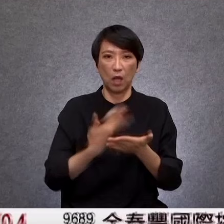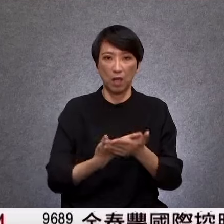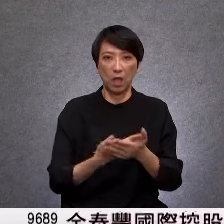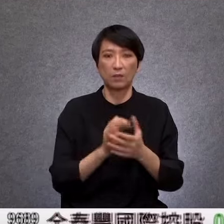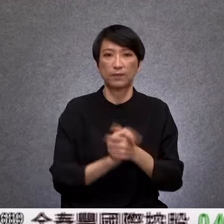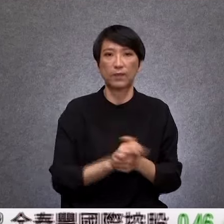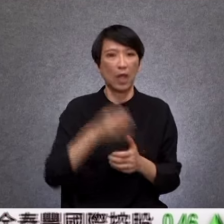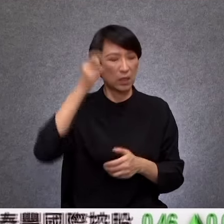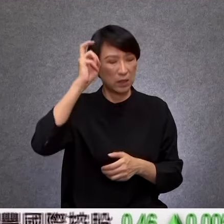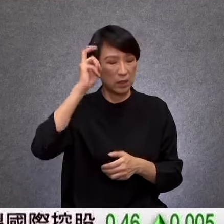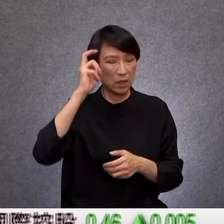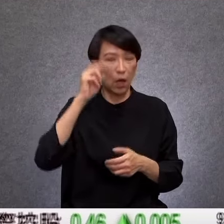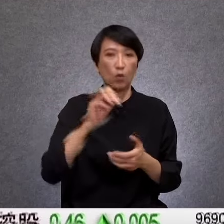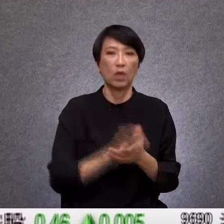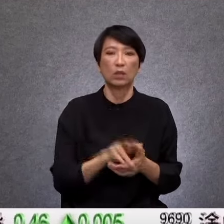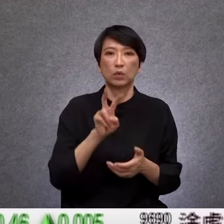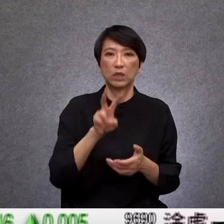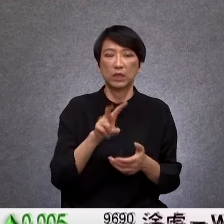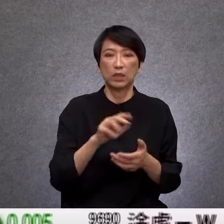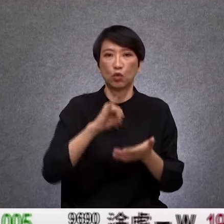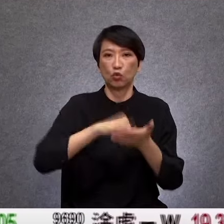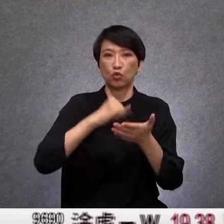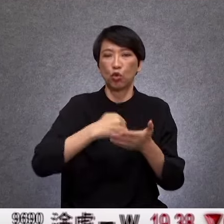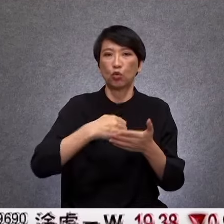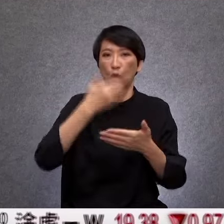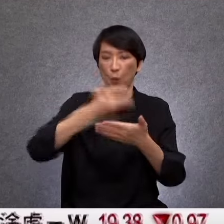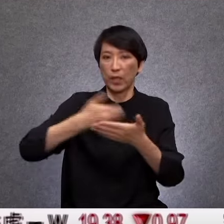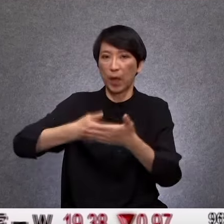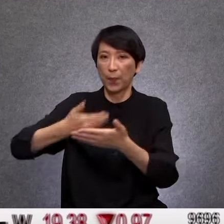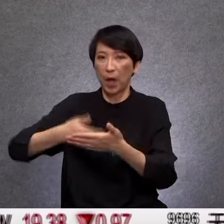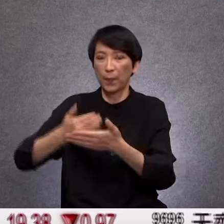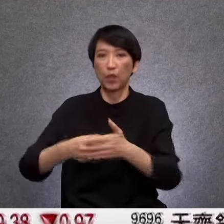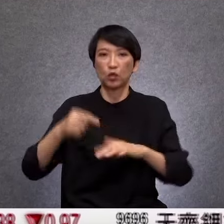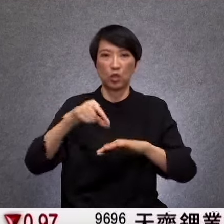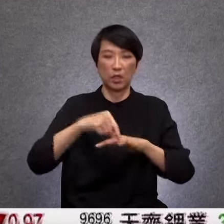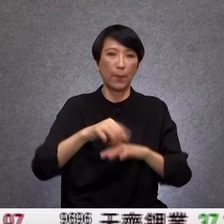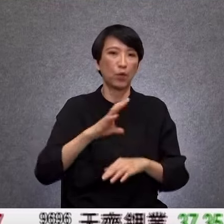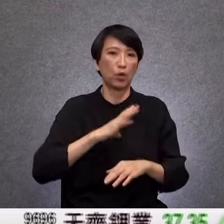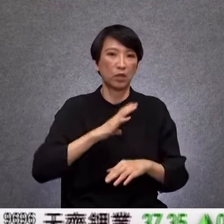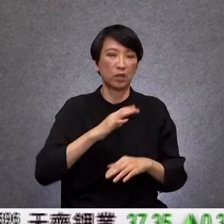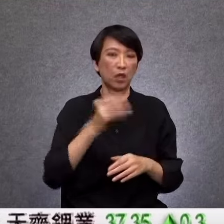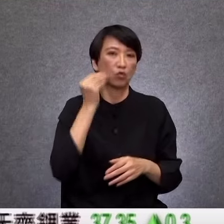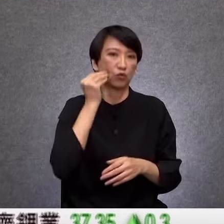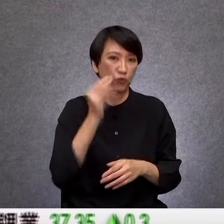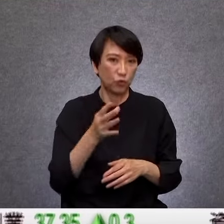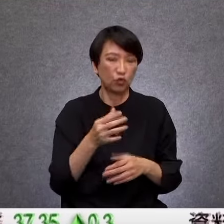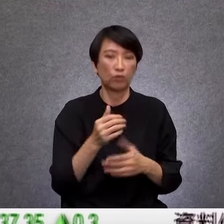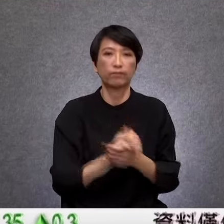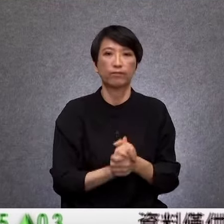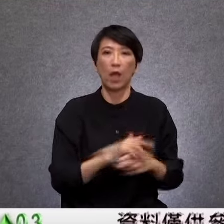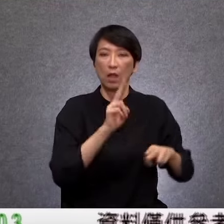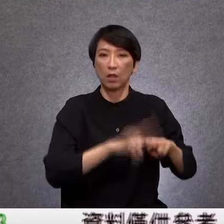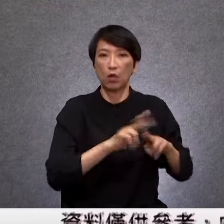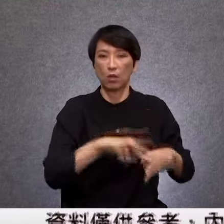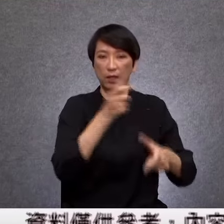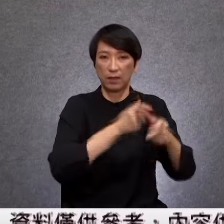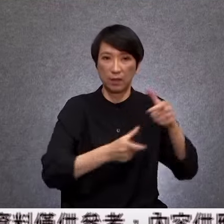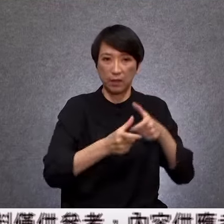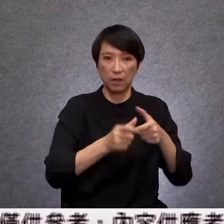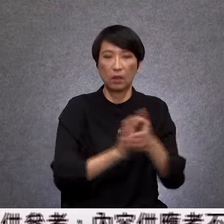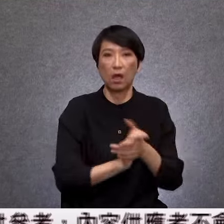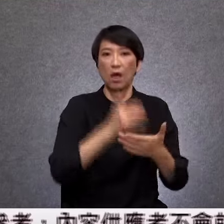但總嘅方向同埋市場嘅研判咧，都係會逐步減落嚟。所以個金融嘅狀況咧會